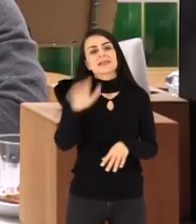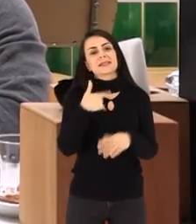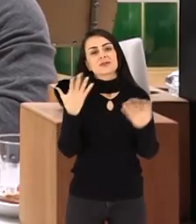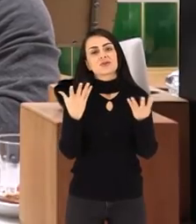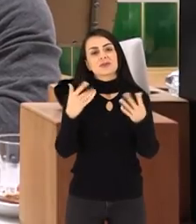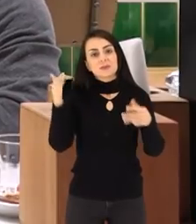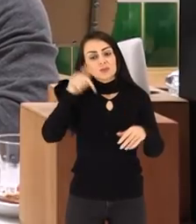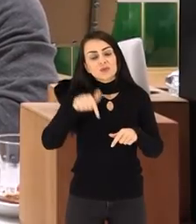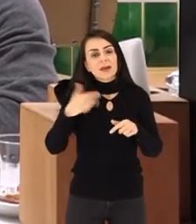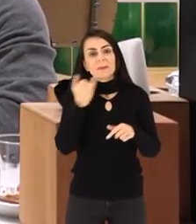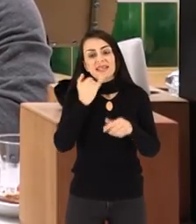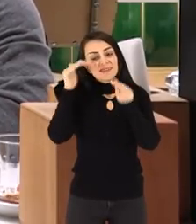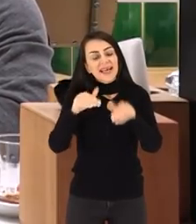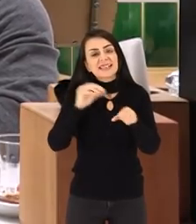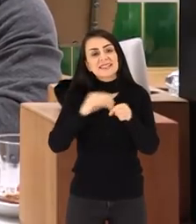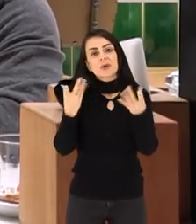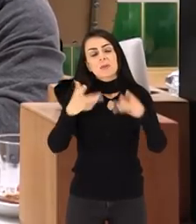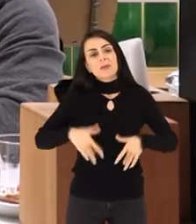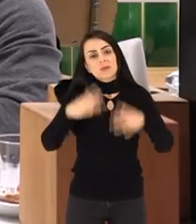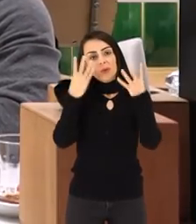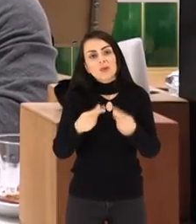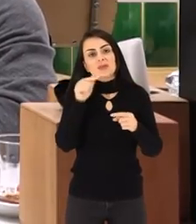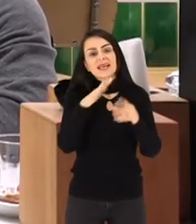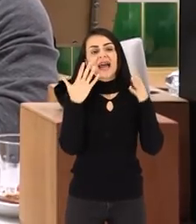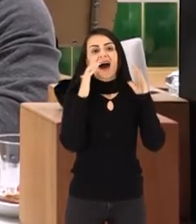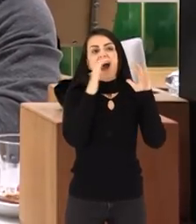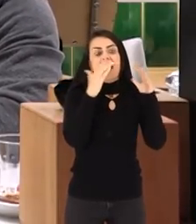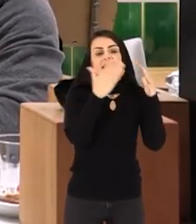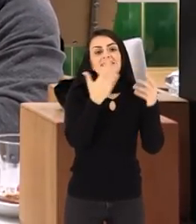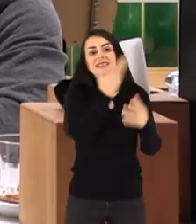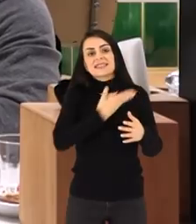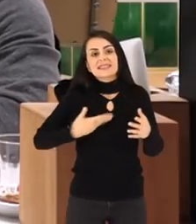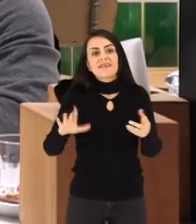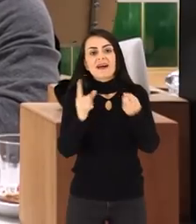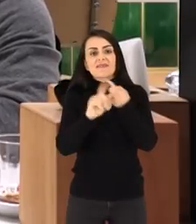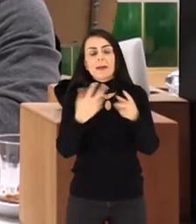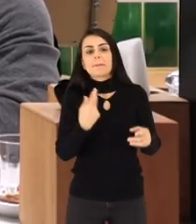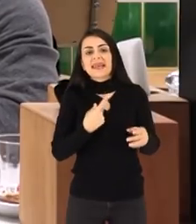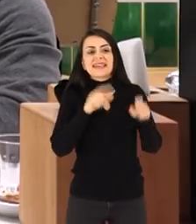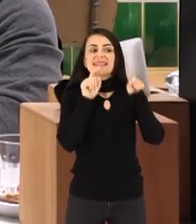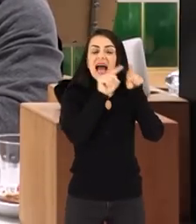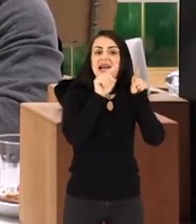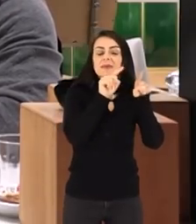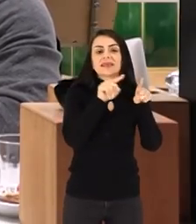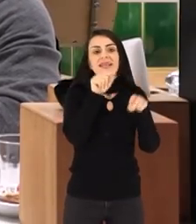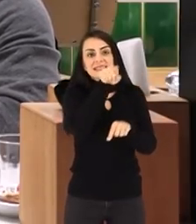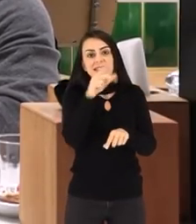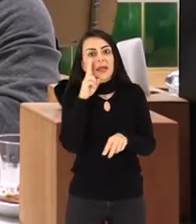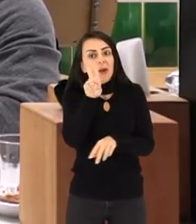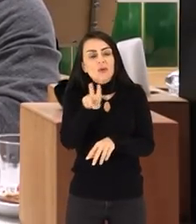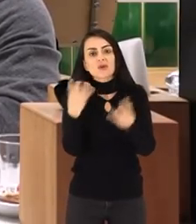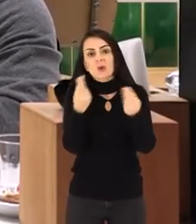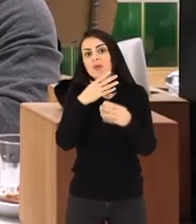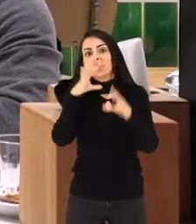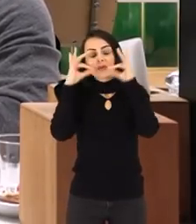memnunuz. Senin hayranların, sevenlerin burada seni gördükleri için çok mutlu olacaklar. Benim takipçilerim ve bizi sevenler de çok mutlu olacaklar ama